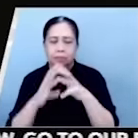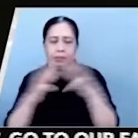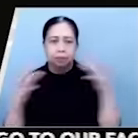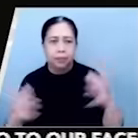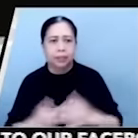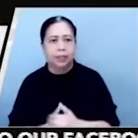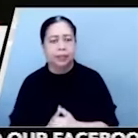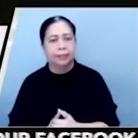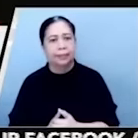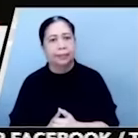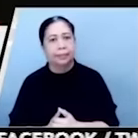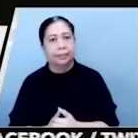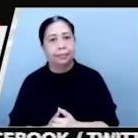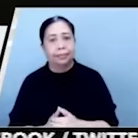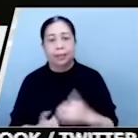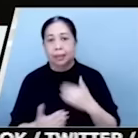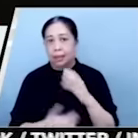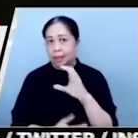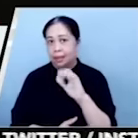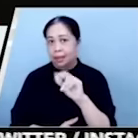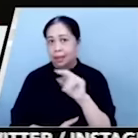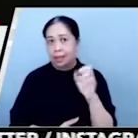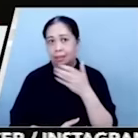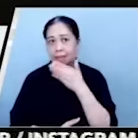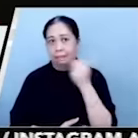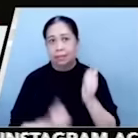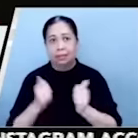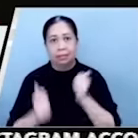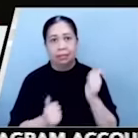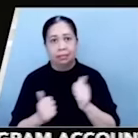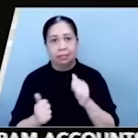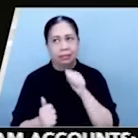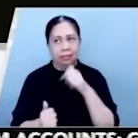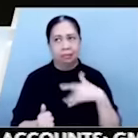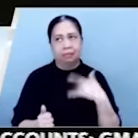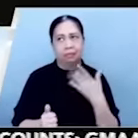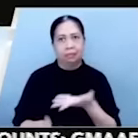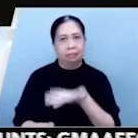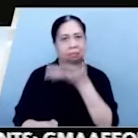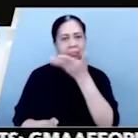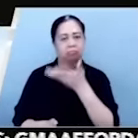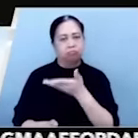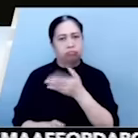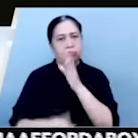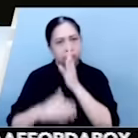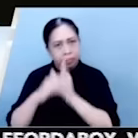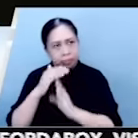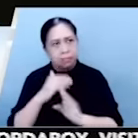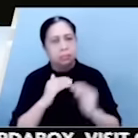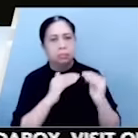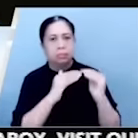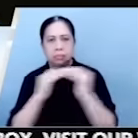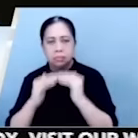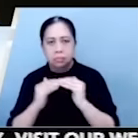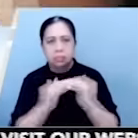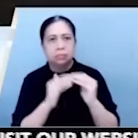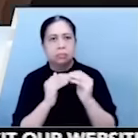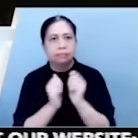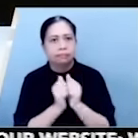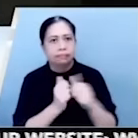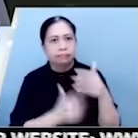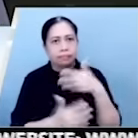na best actress, 'di ba? Pero hindi mo siya mararamdaman ng ganun. Talagang equal niya pakisamahan lahat ng mga